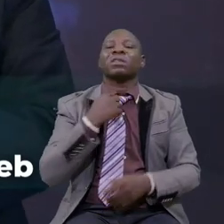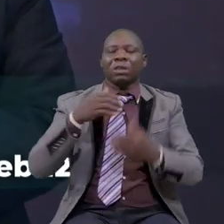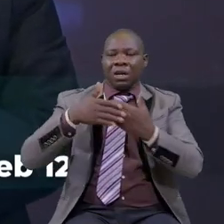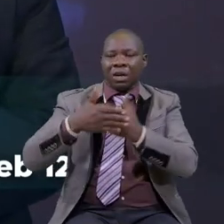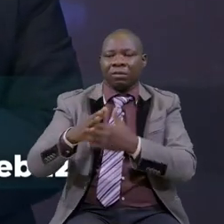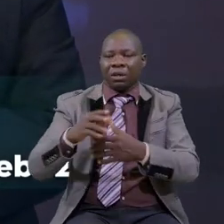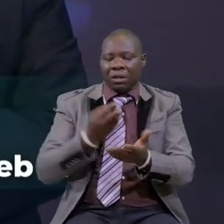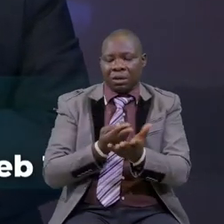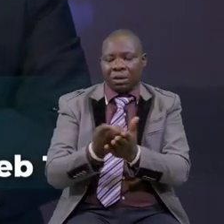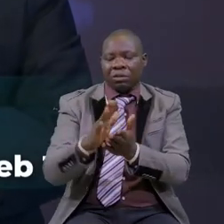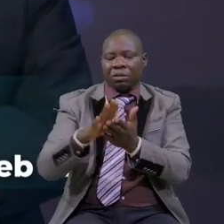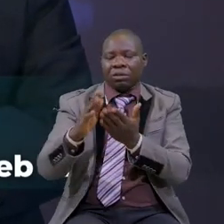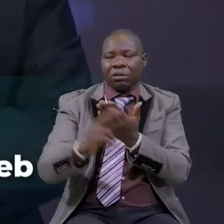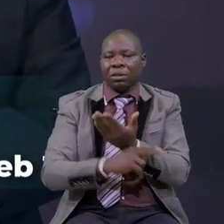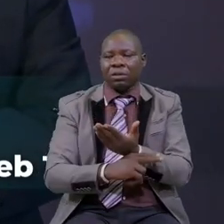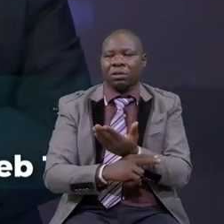de la justice,